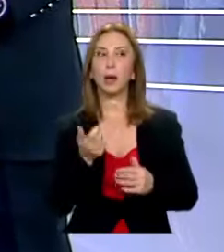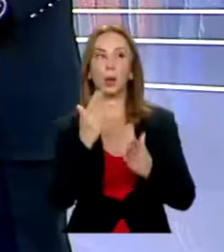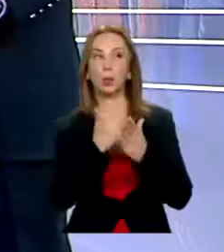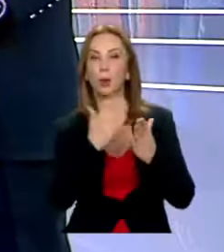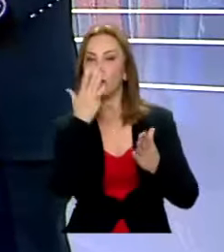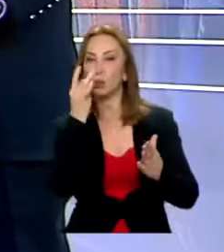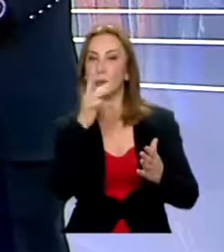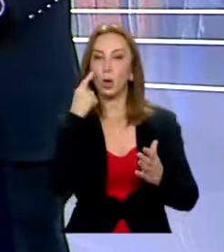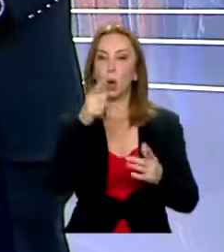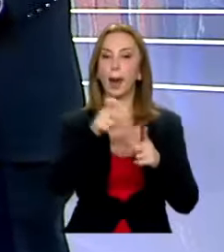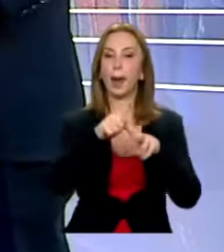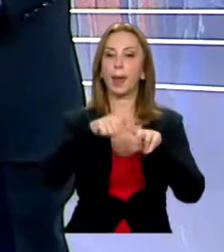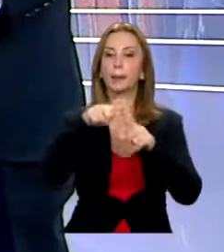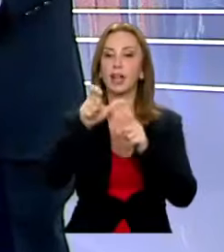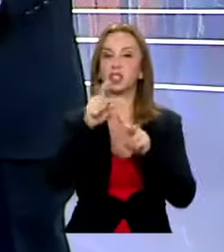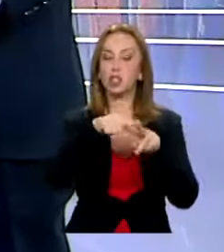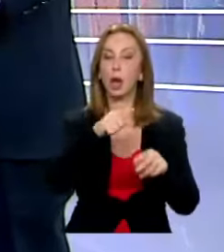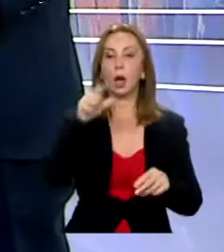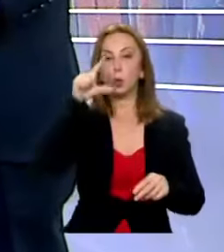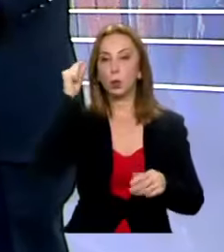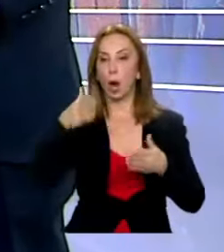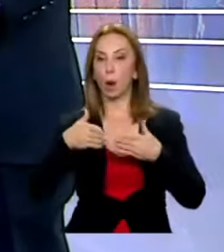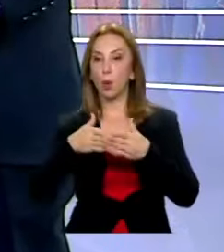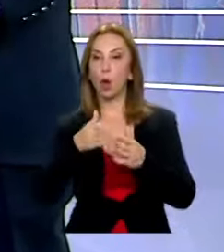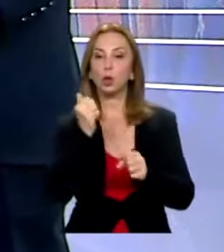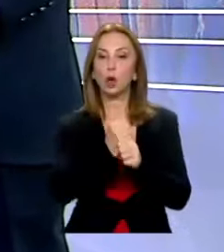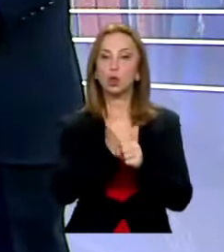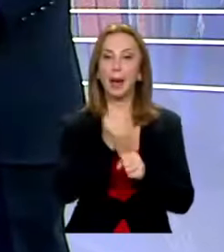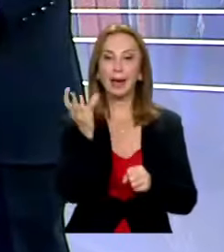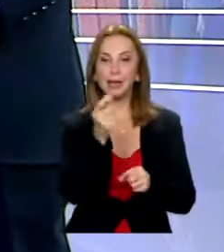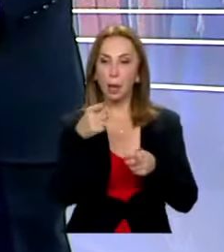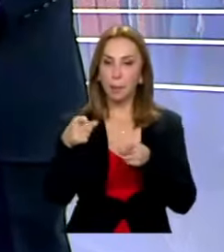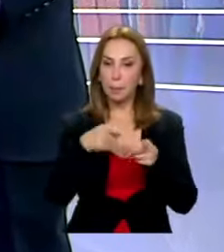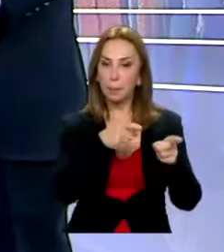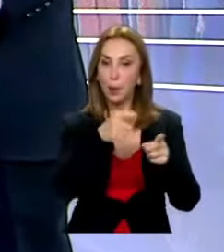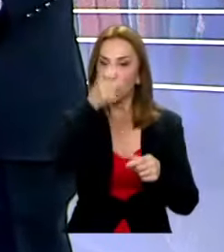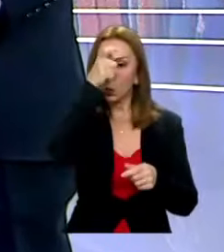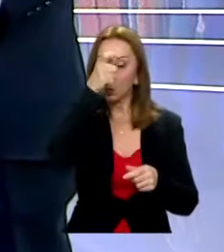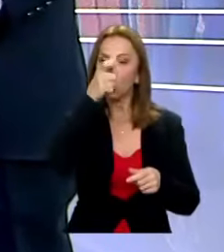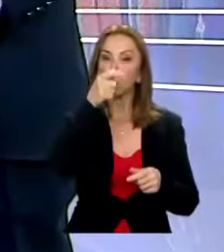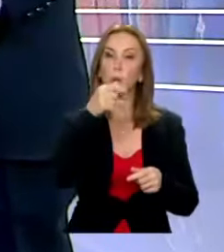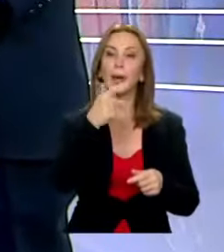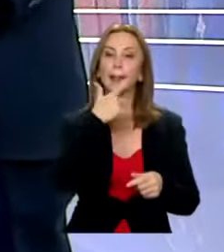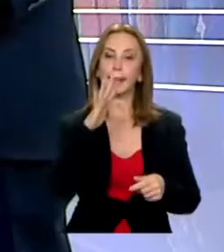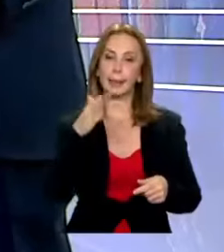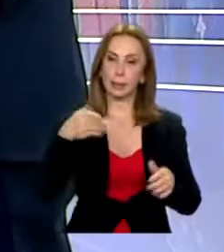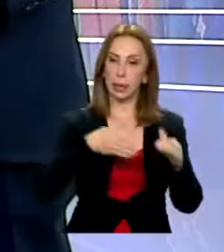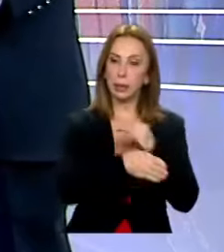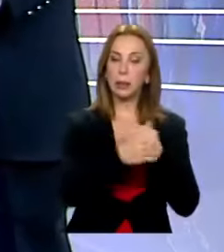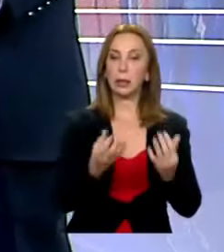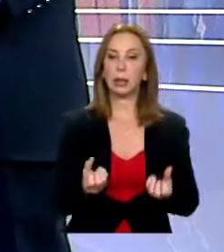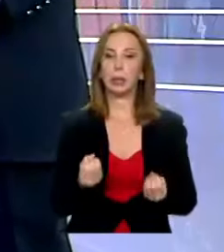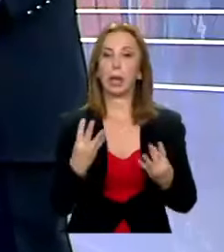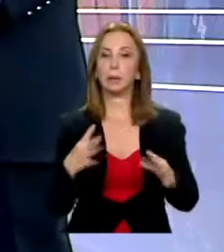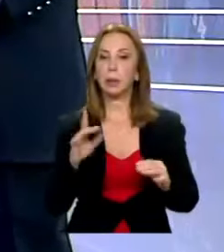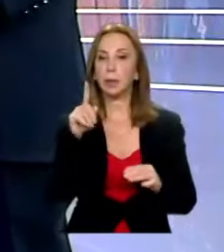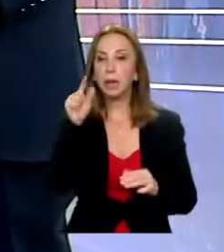Datça'dan geldi yine bir Yunan botu göçmen kaçakçısını kovalama gerekçesiyle Türk karasularını ihlal etti yetmedi